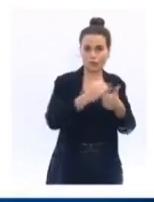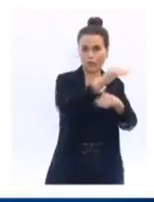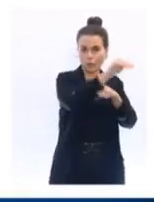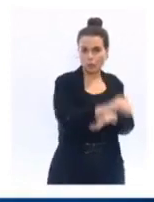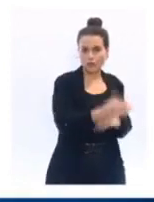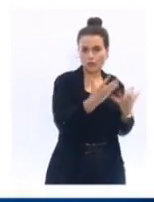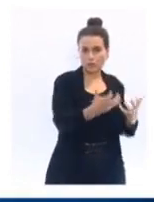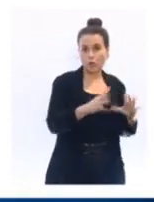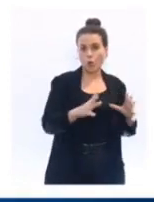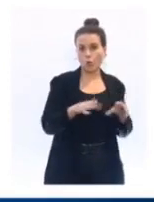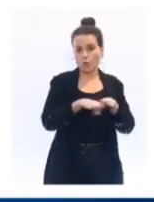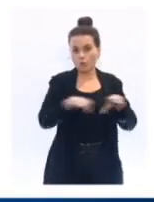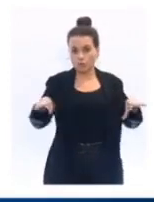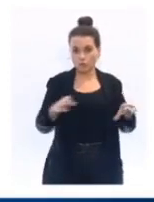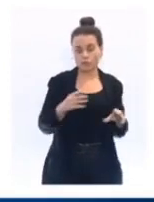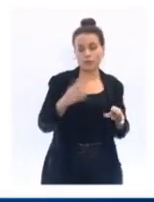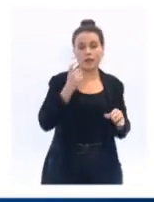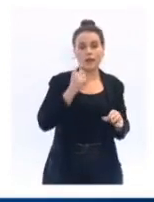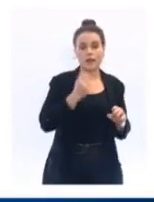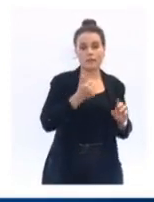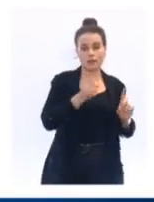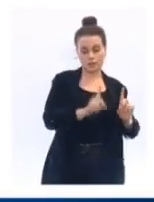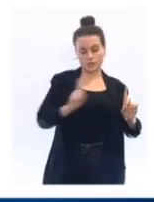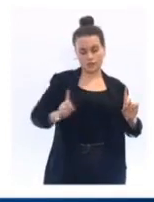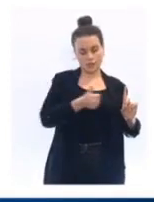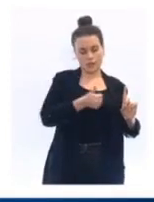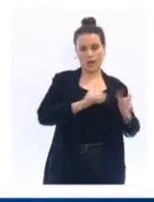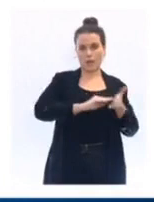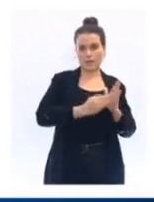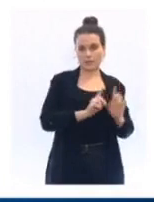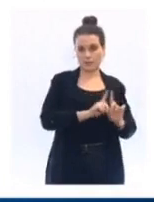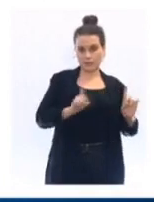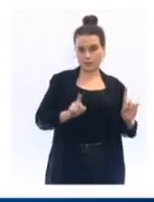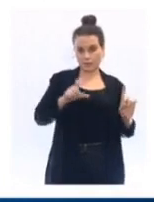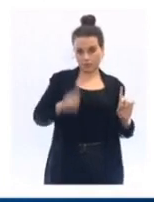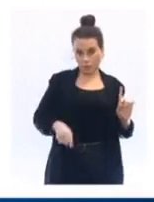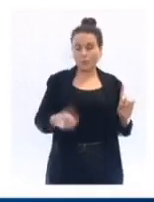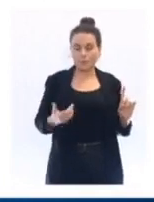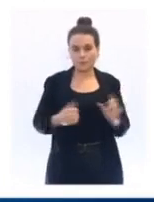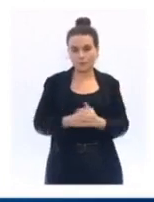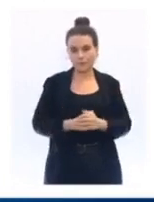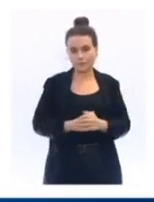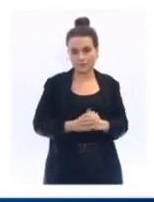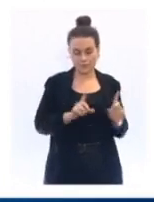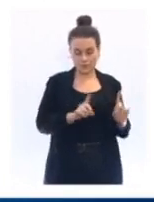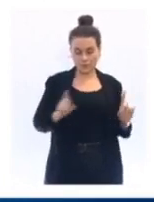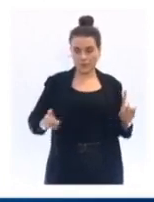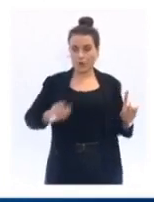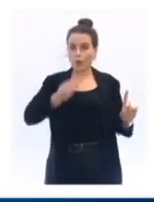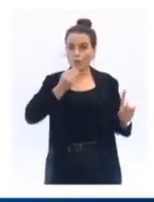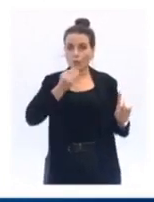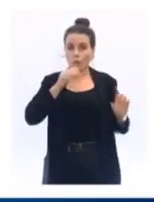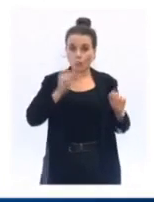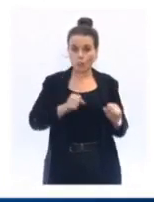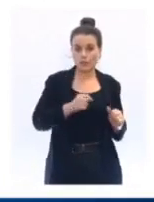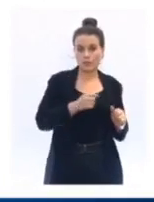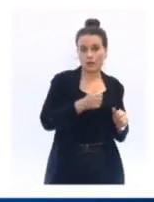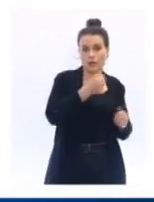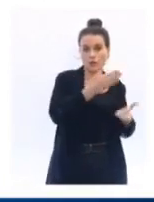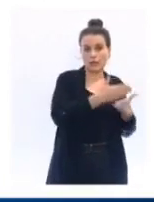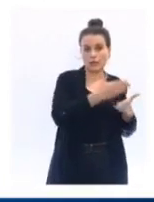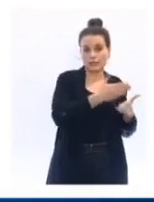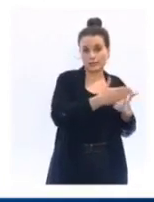même niveau déjeuneront ensemble, au même endroit, chaque jour, et espacés des autres groupes. L'aération et la ventilation des classes seront